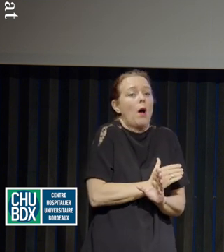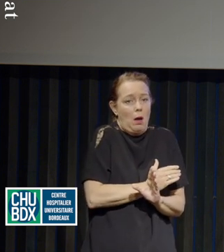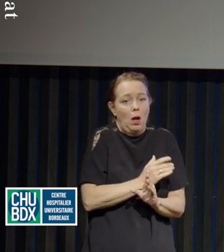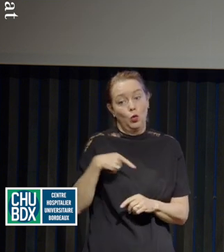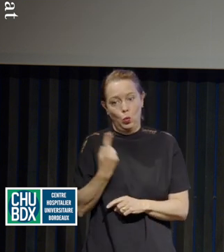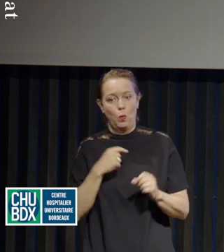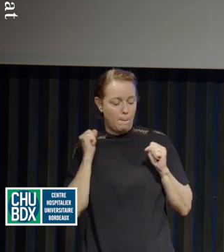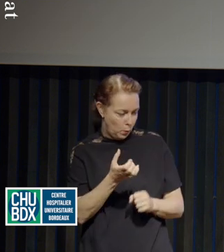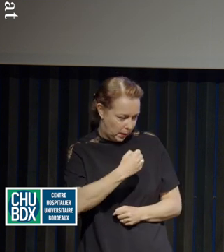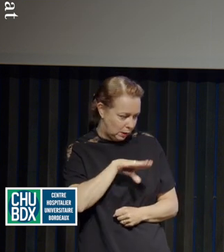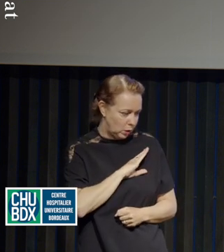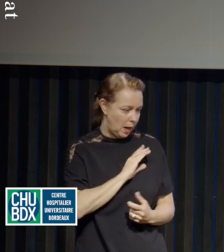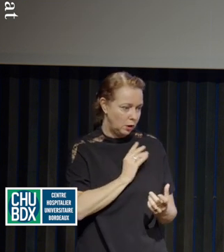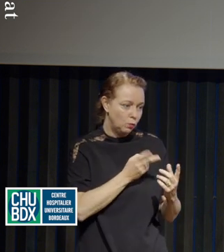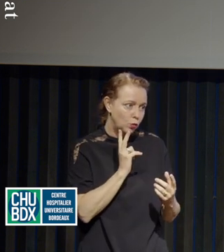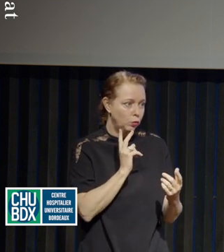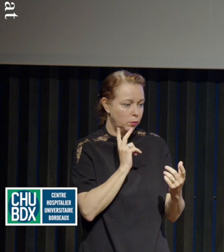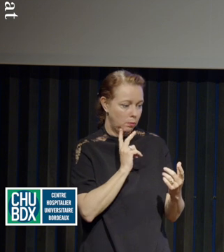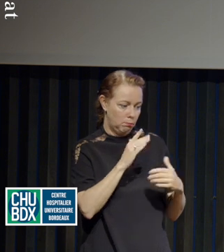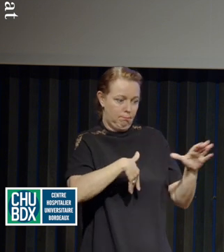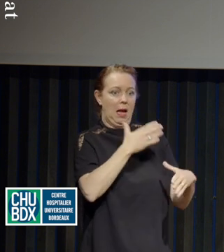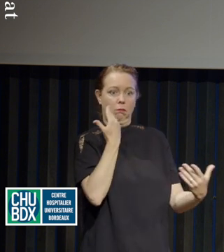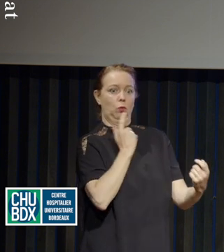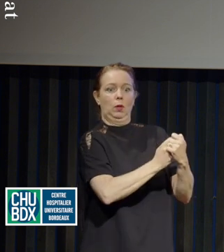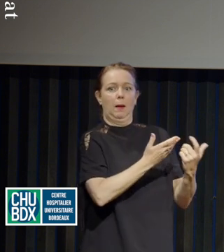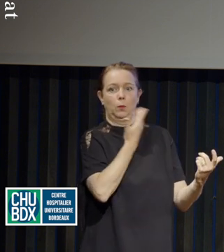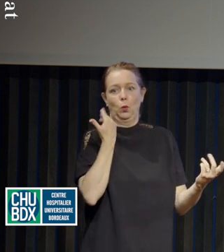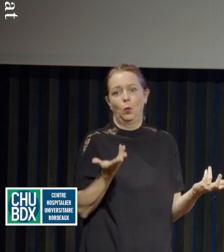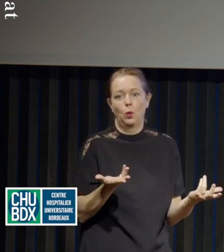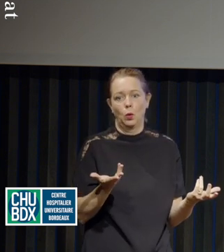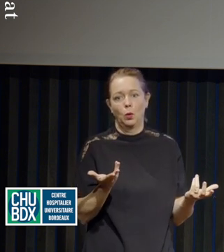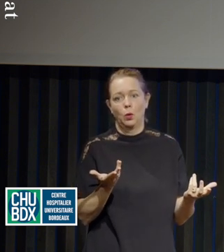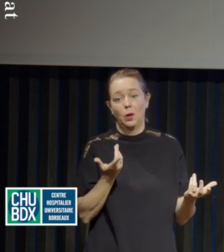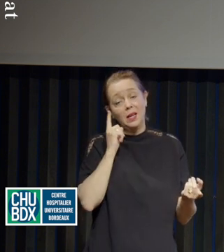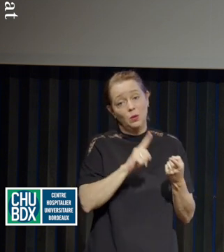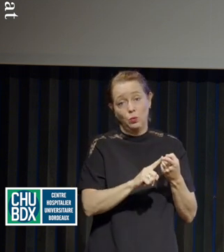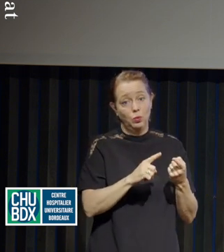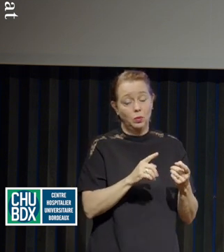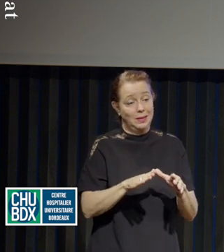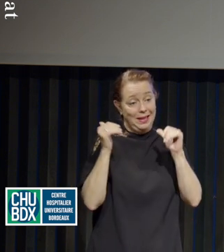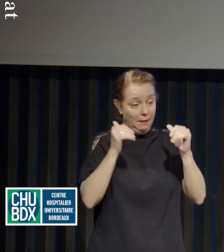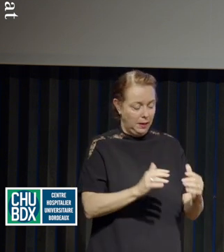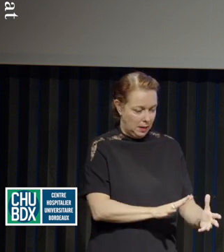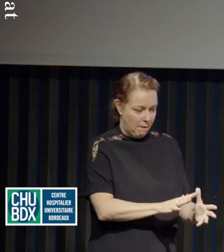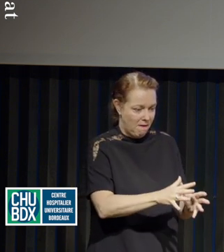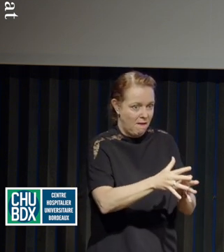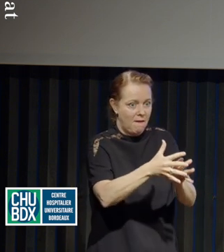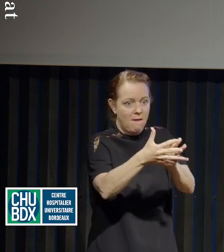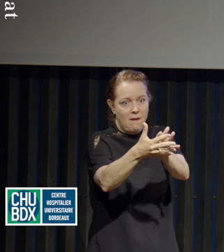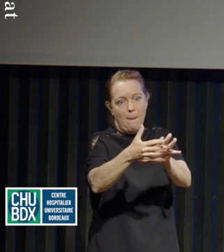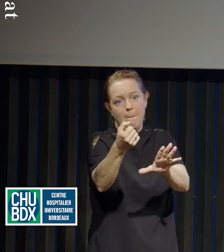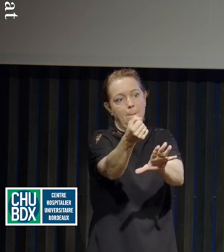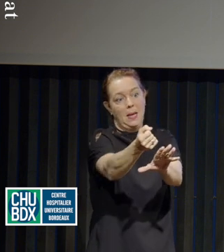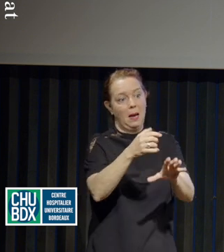avoir des prises en charge qui vont être beaucoup plus efficaces qui vont permettre de limiter l'évolution et l'extension de